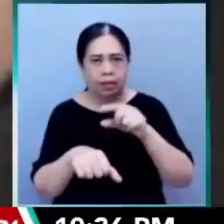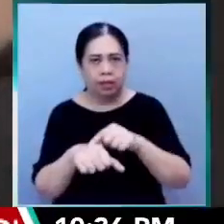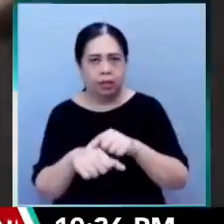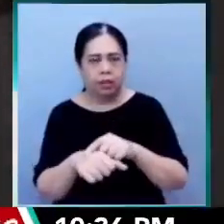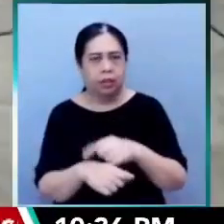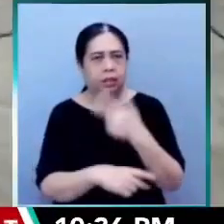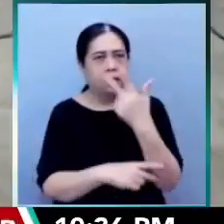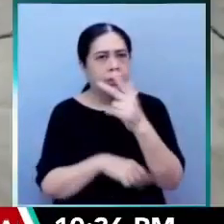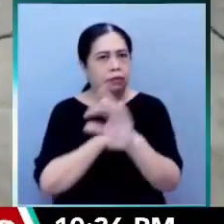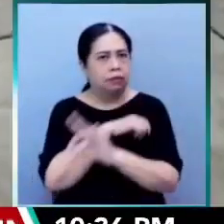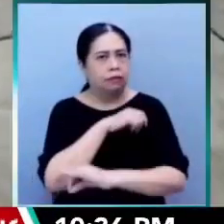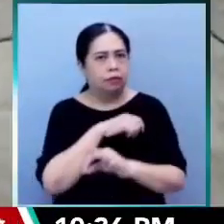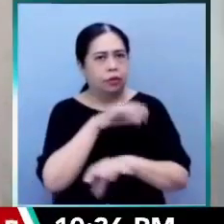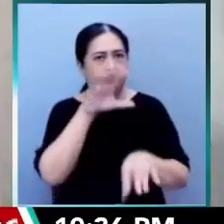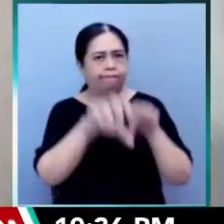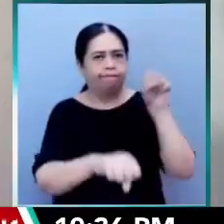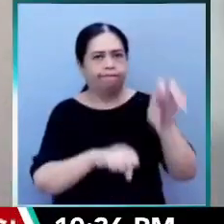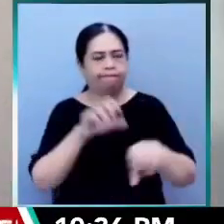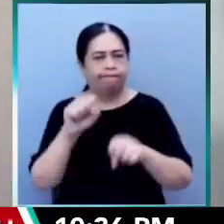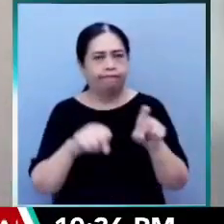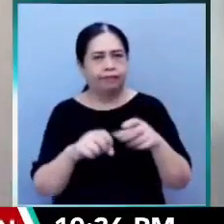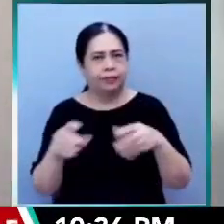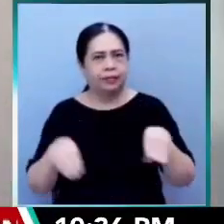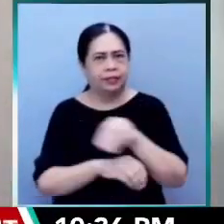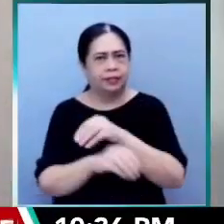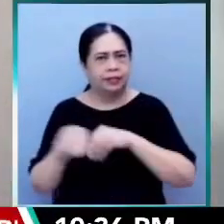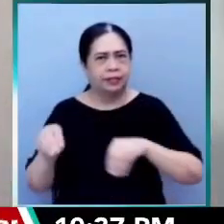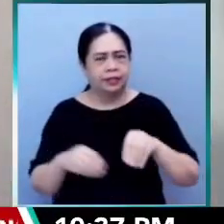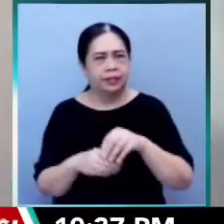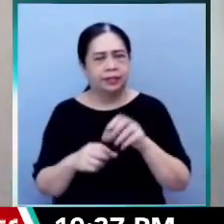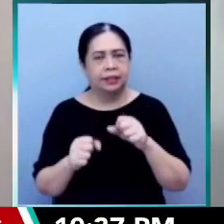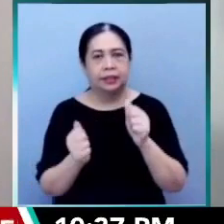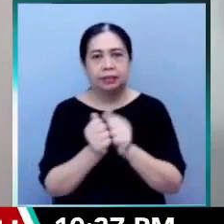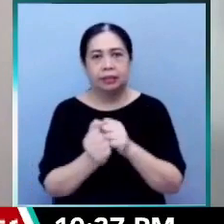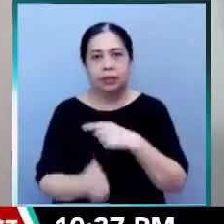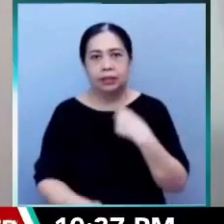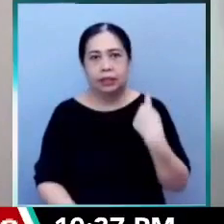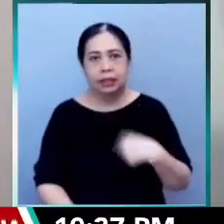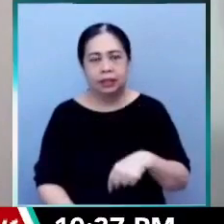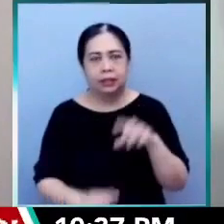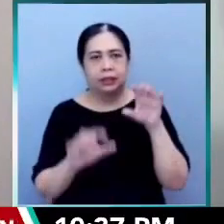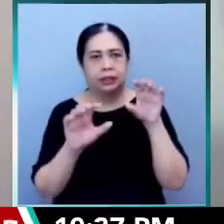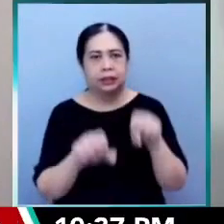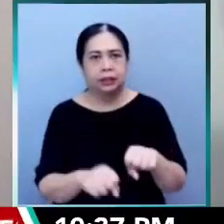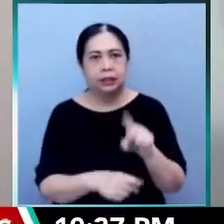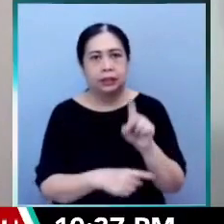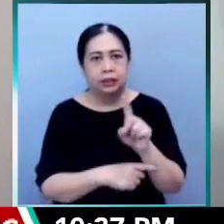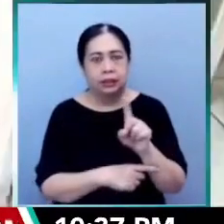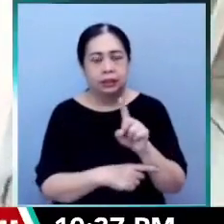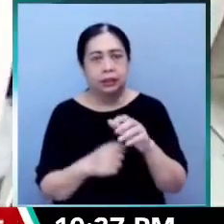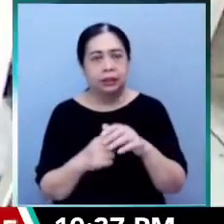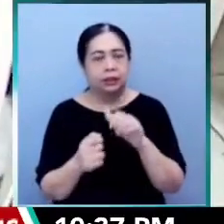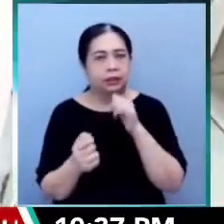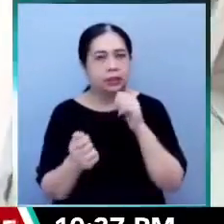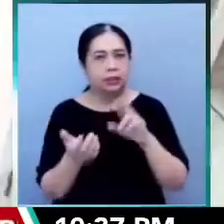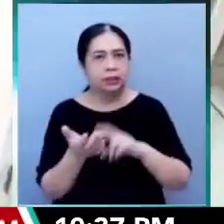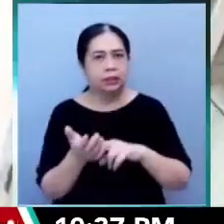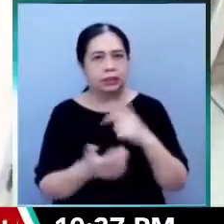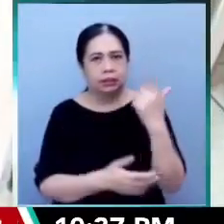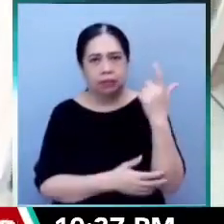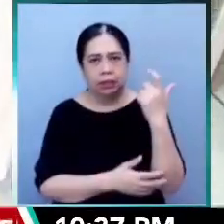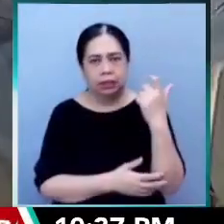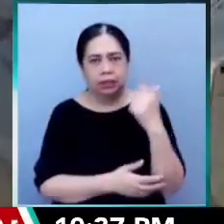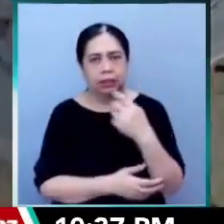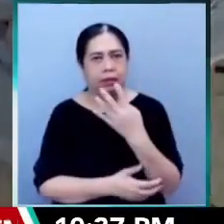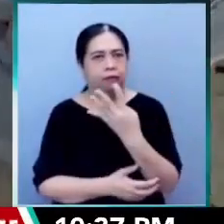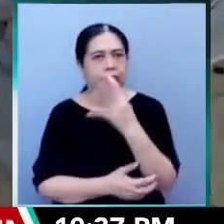ang inaresto para sa trafficking, kabilang ang isang Chinese na nahulihan ng hindi rehistradong baril. 4 na Pilipinong